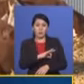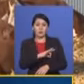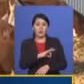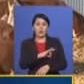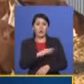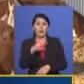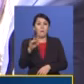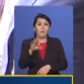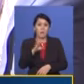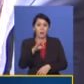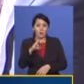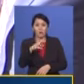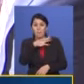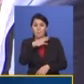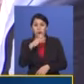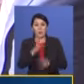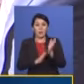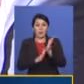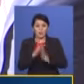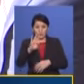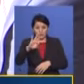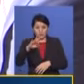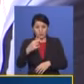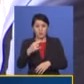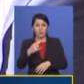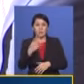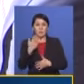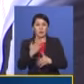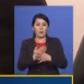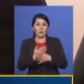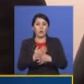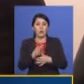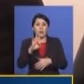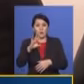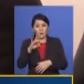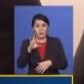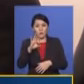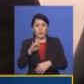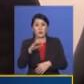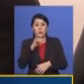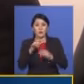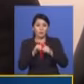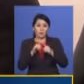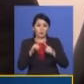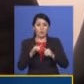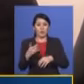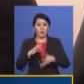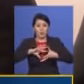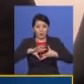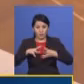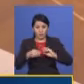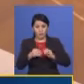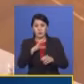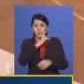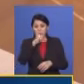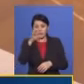негізінен еті үшін өсіреді. Әрине, бұл жануардың әлеуеті зор. Дейтұрғанмен селекциялық тұқымды ғылыми тұрғыда дамыту қажет еді. Нәтижесінде